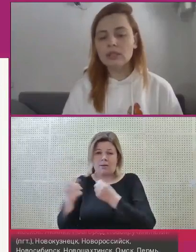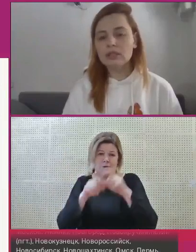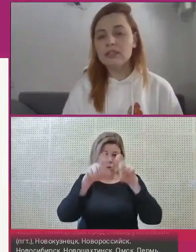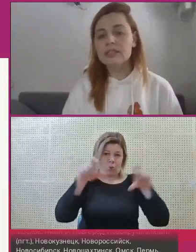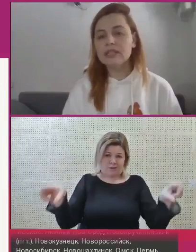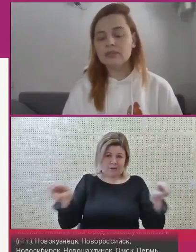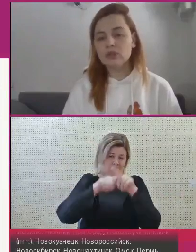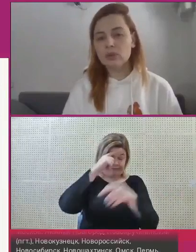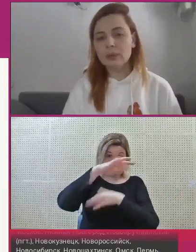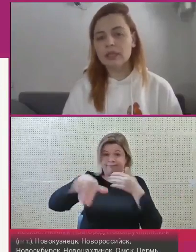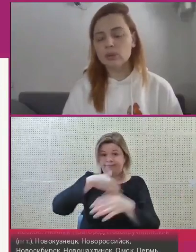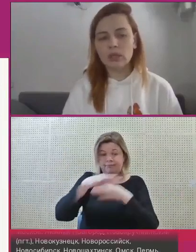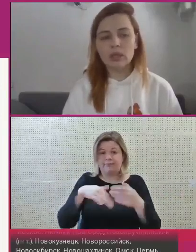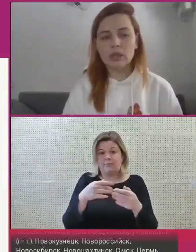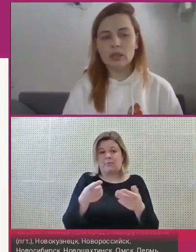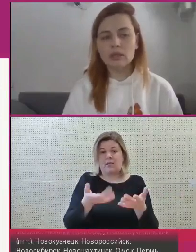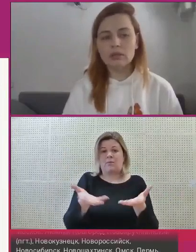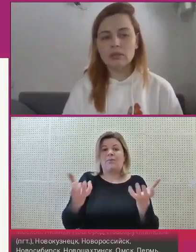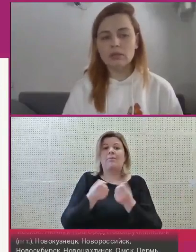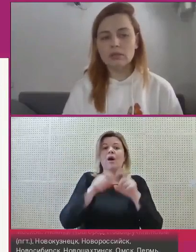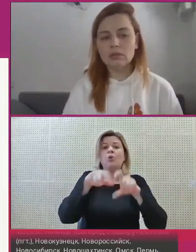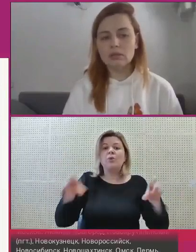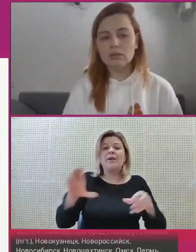людей в инициативные группы, которые